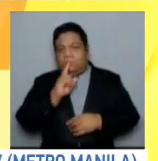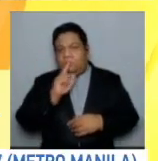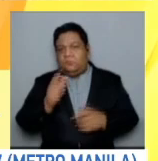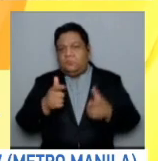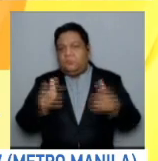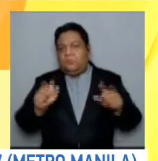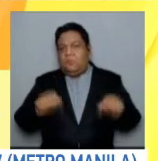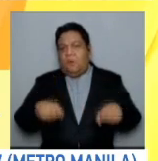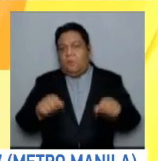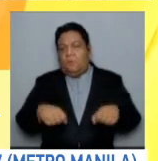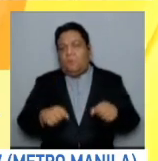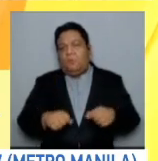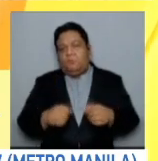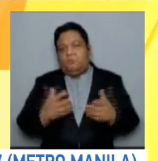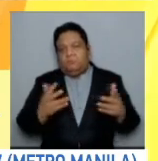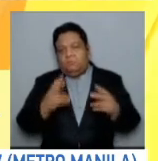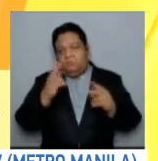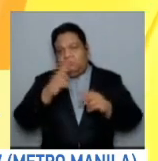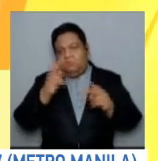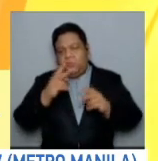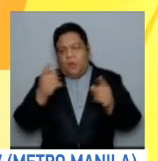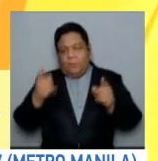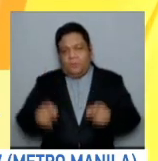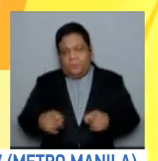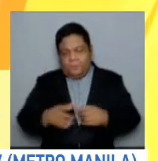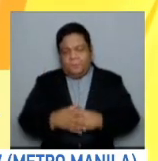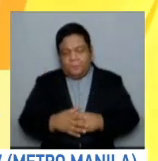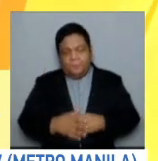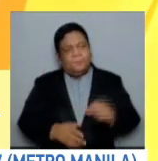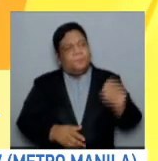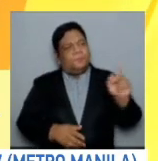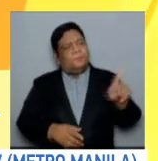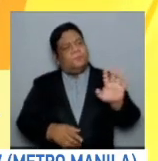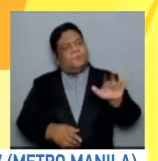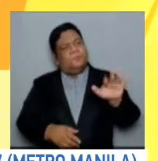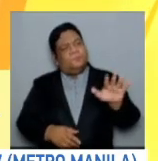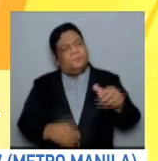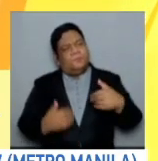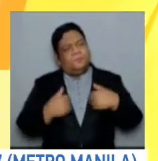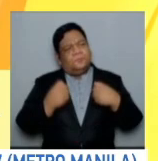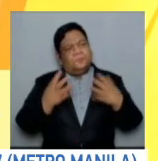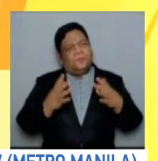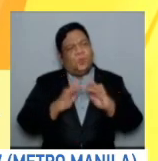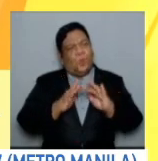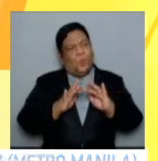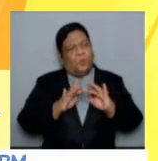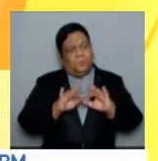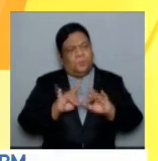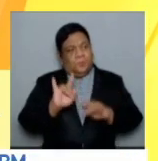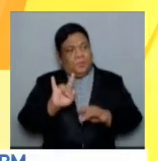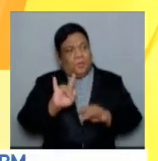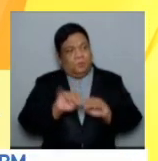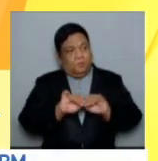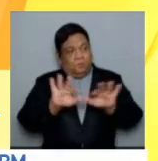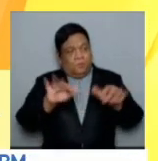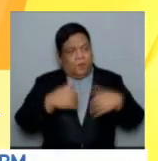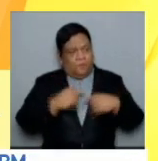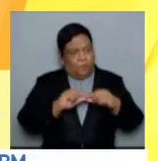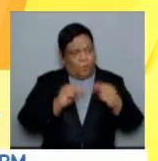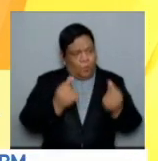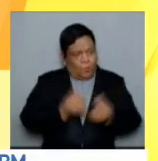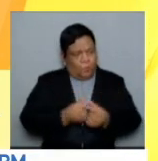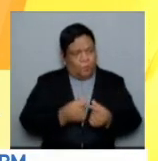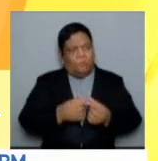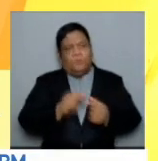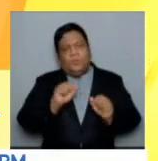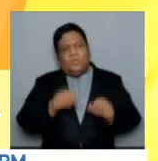pag ginawa natin ito. Mm-hmm. Eh, Attorney, laganap rin po kasi sa social media yung mga groups o pages para sa sanglaan ng